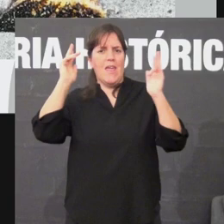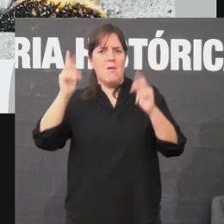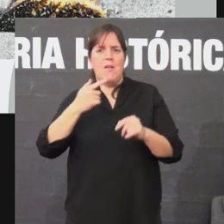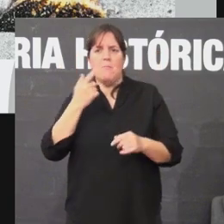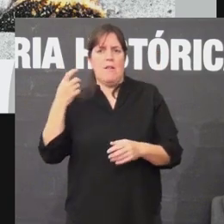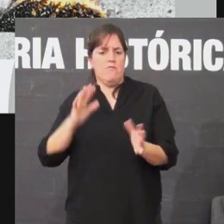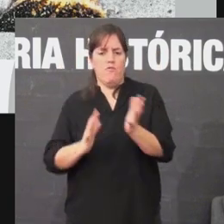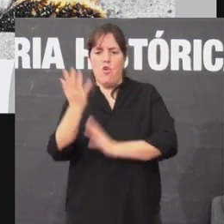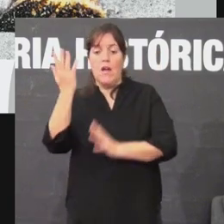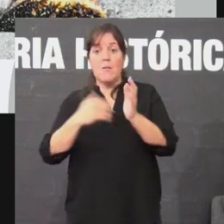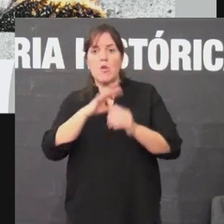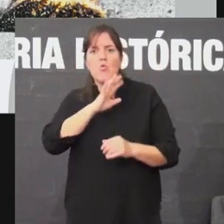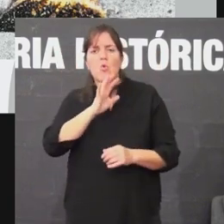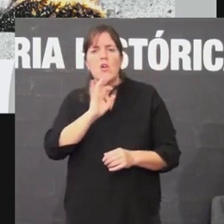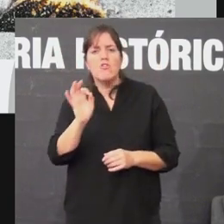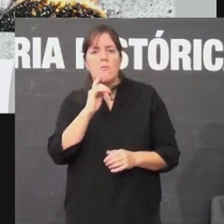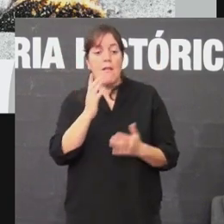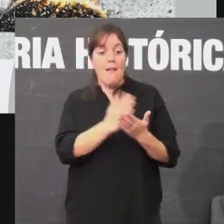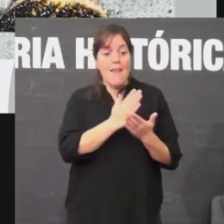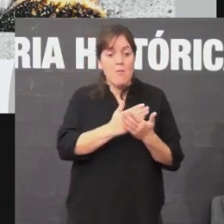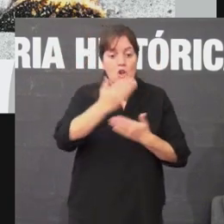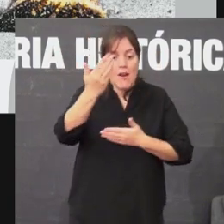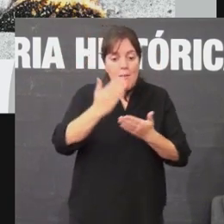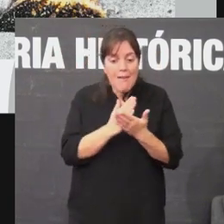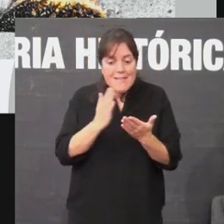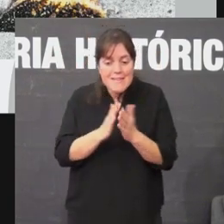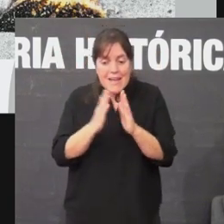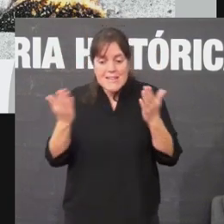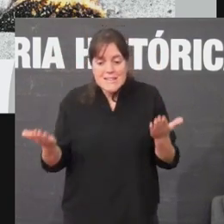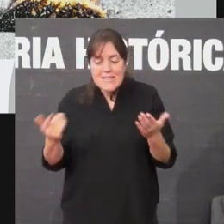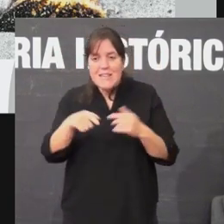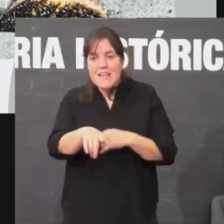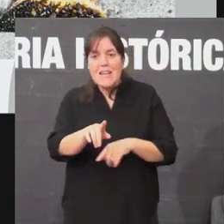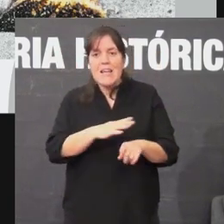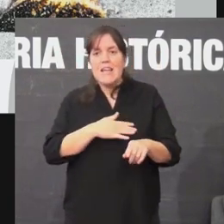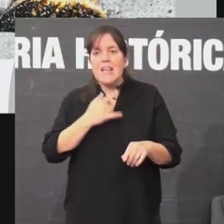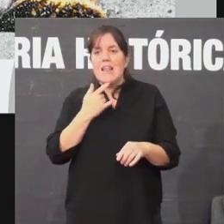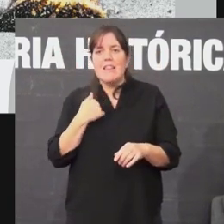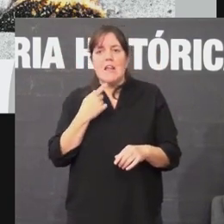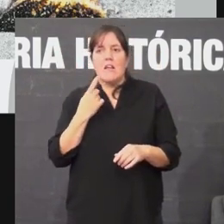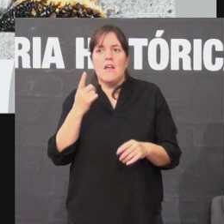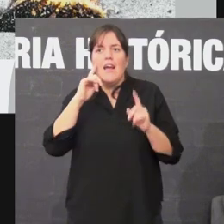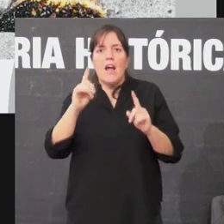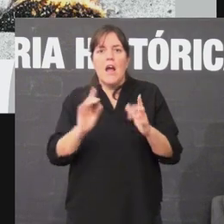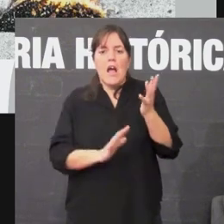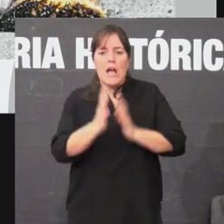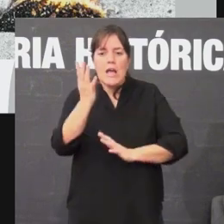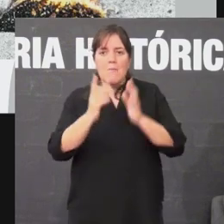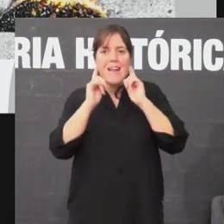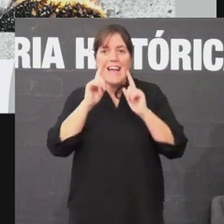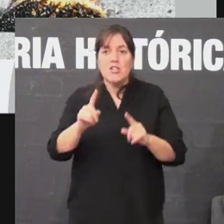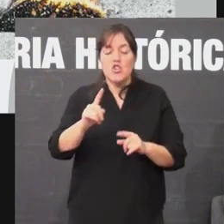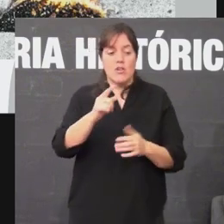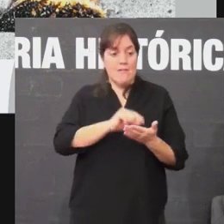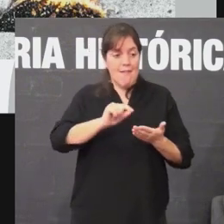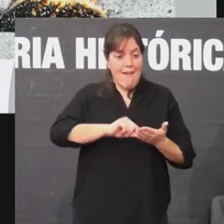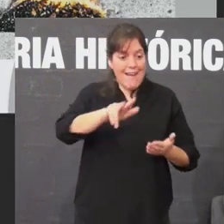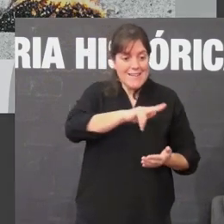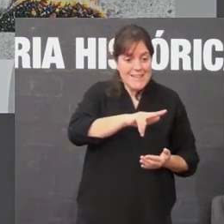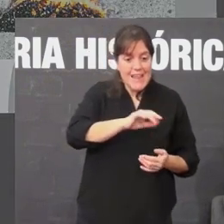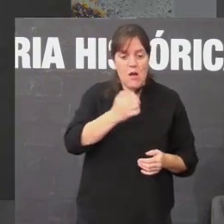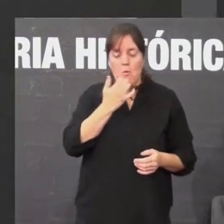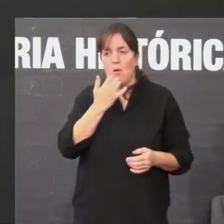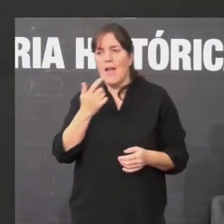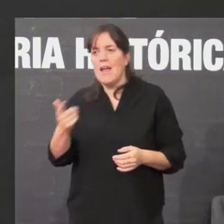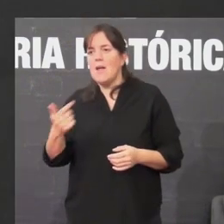mas o que é curioso é, libros e revistas que serían inimagináveis queimar se estivesen castelán, como por exemplo